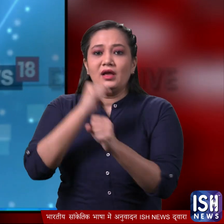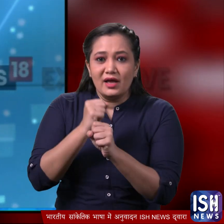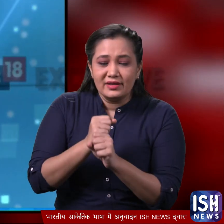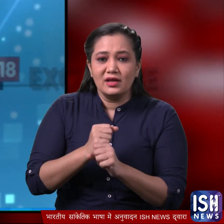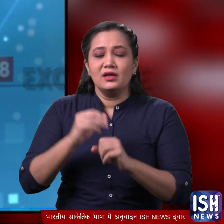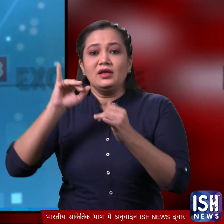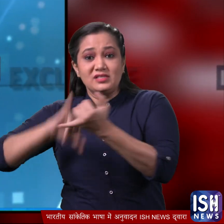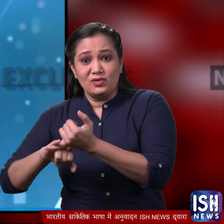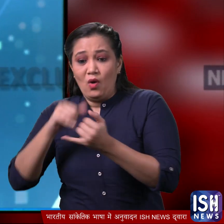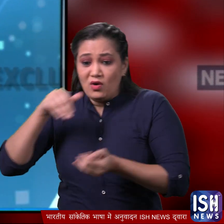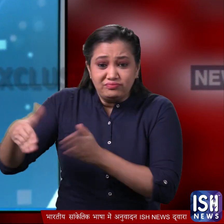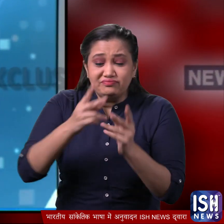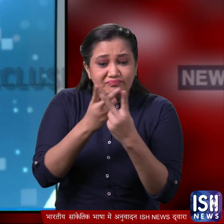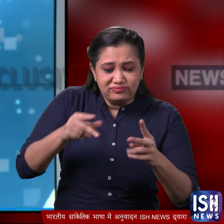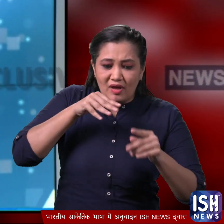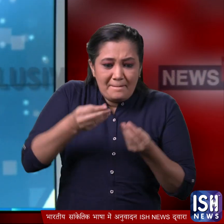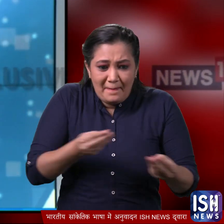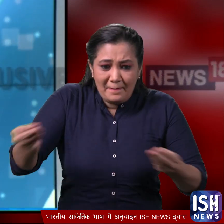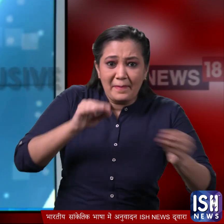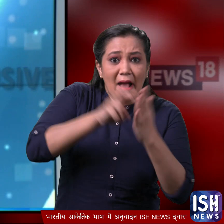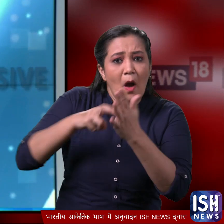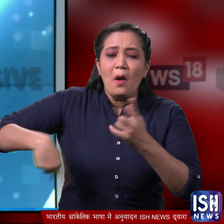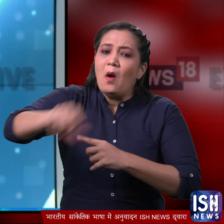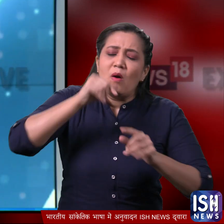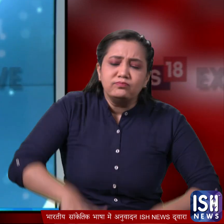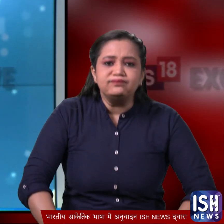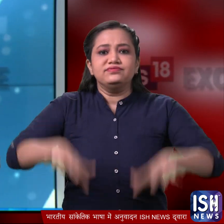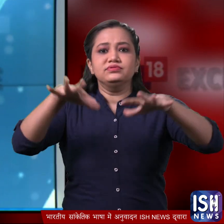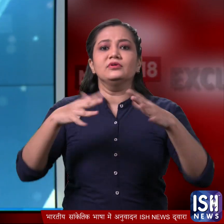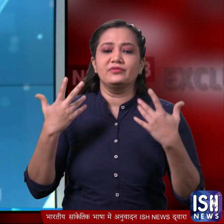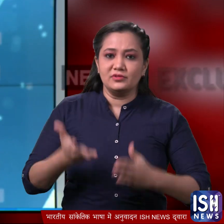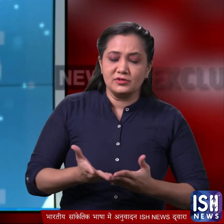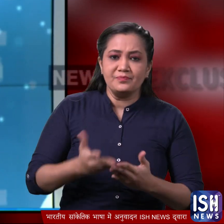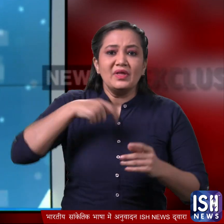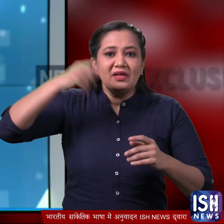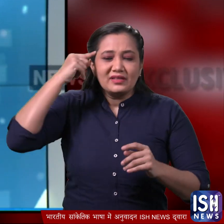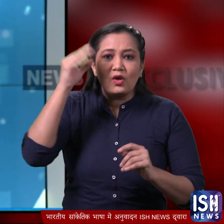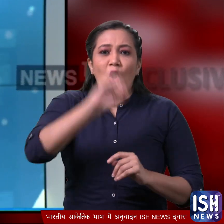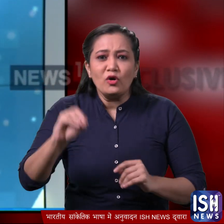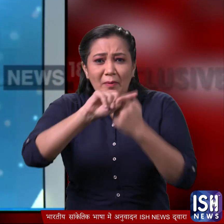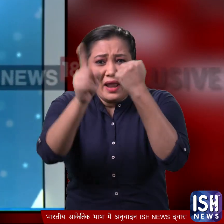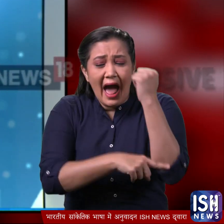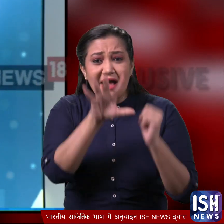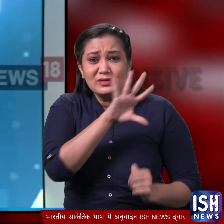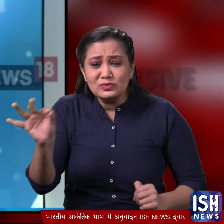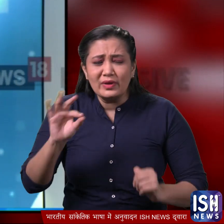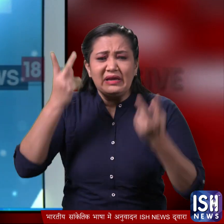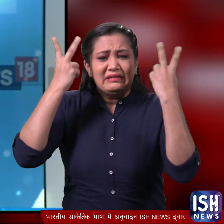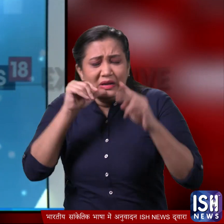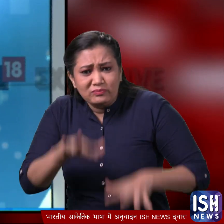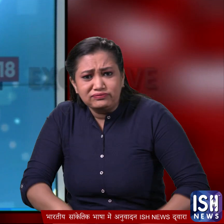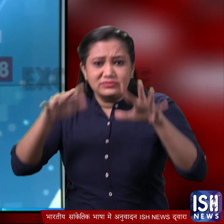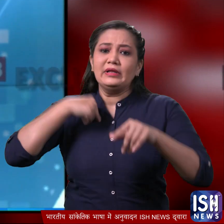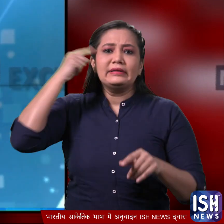शारदा, घाघरा और सरयू नदी के किनारे बसे गांव बाढ़ की चपेट में आ गए, जहां रहने वालों ने सोचा भी नहीं था कि अक्टूबर के आखिरी हफ्ते